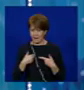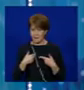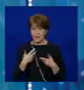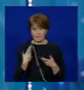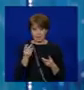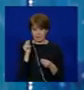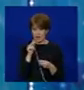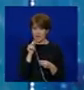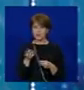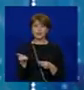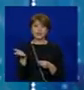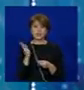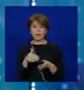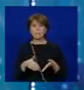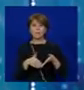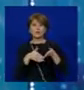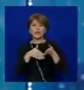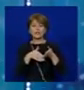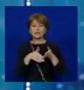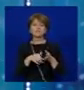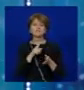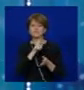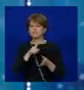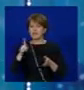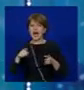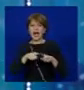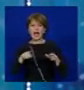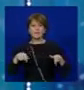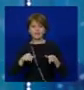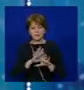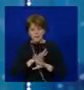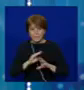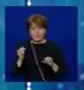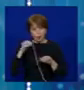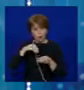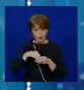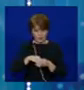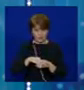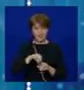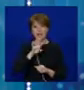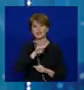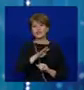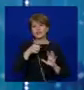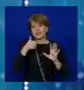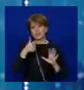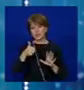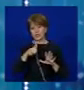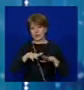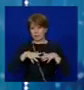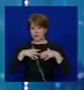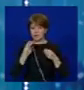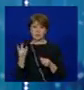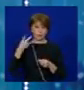казали, че ще подкрепим всякакъв кабинет, без да участваме и безусловно. В 46-я парламент се повтори същата